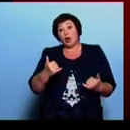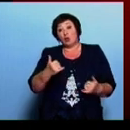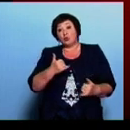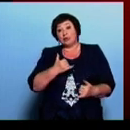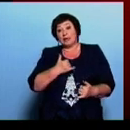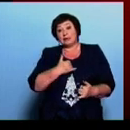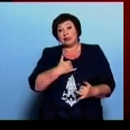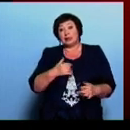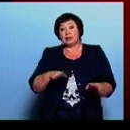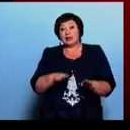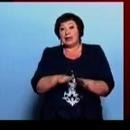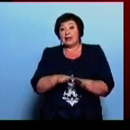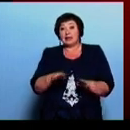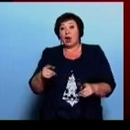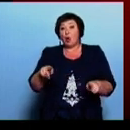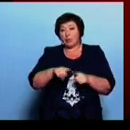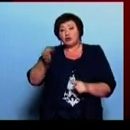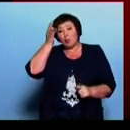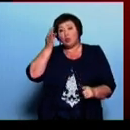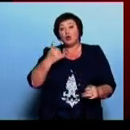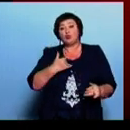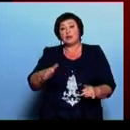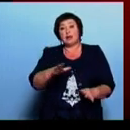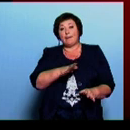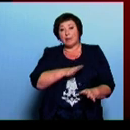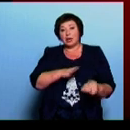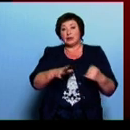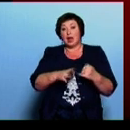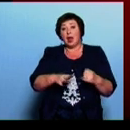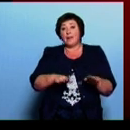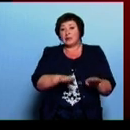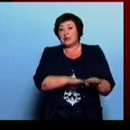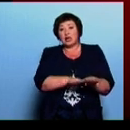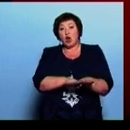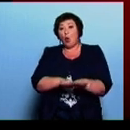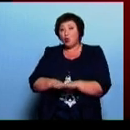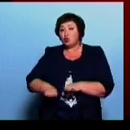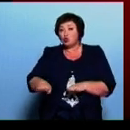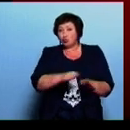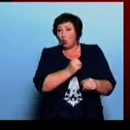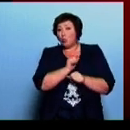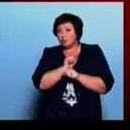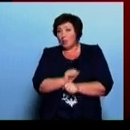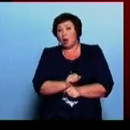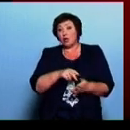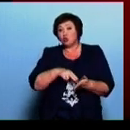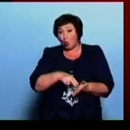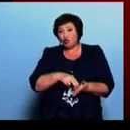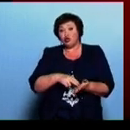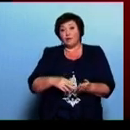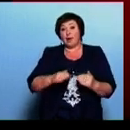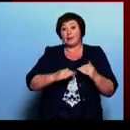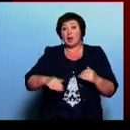землетрясения до 3 баллов. Удмуртия находится на достаточно устойчивом массиве. Это русская платформа, которая